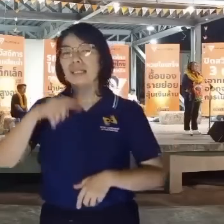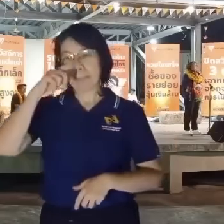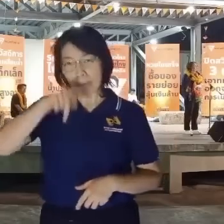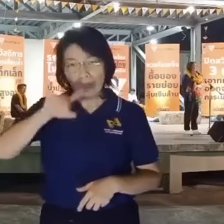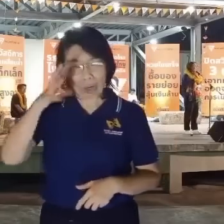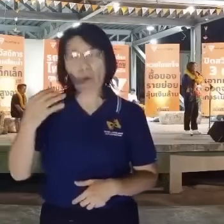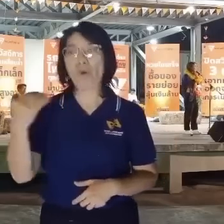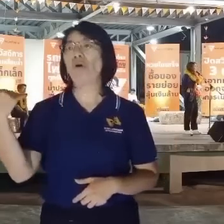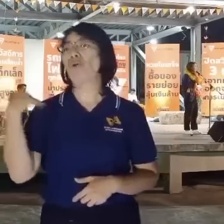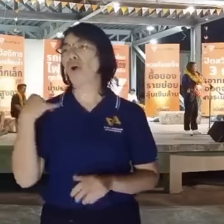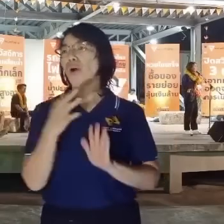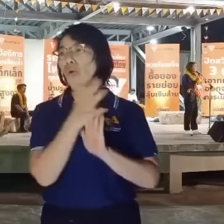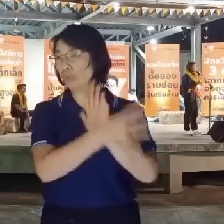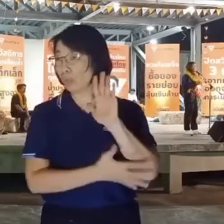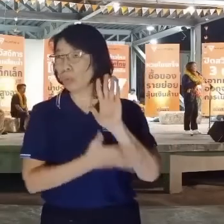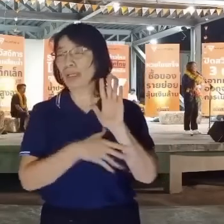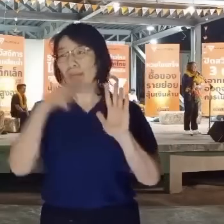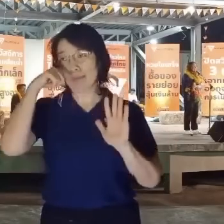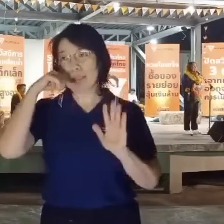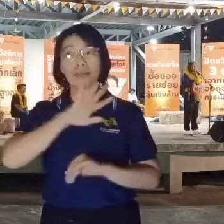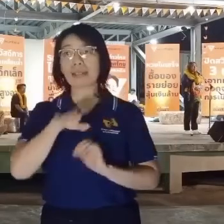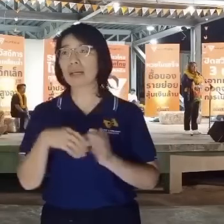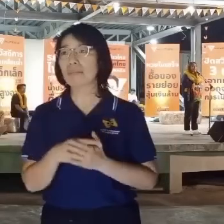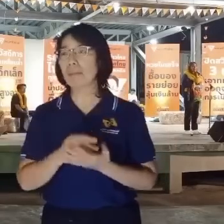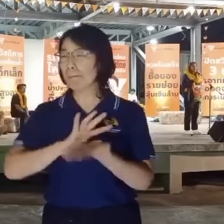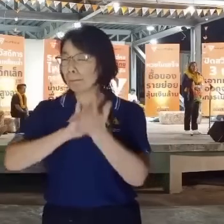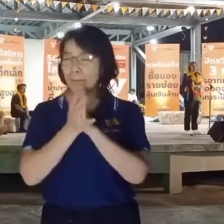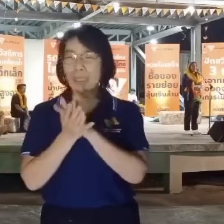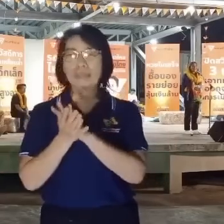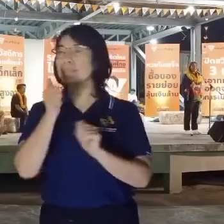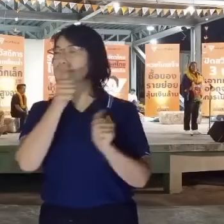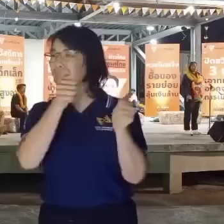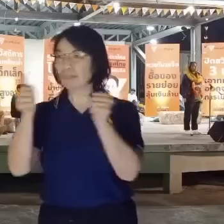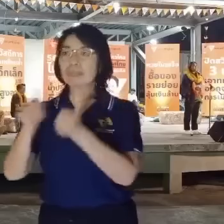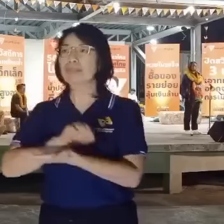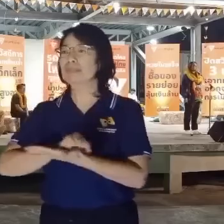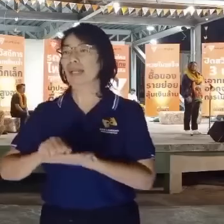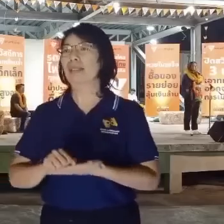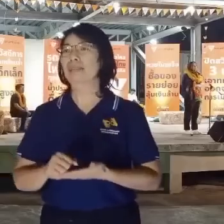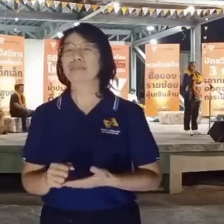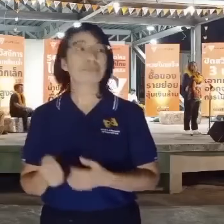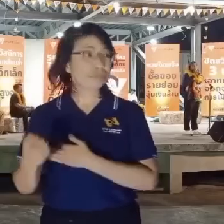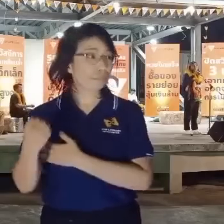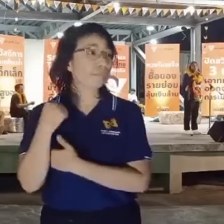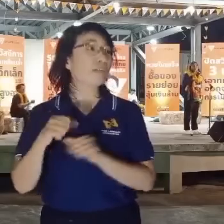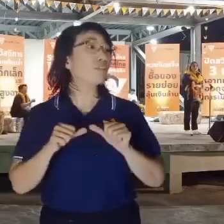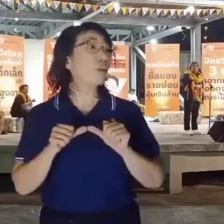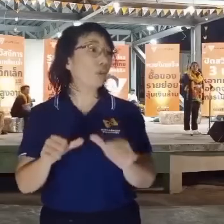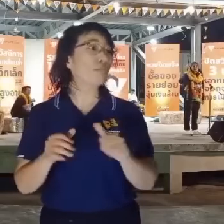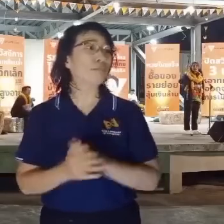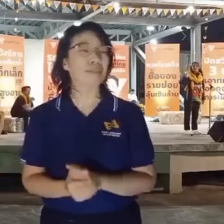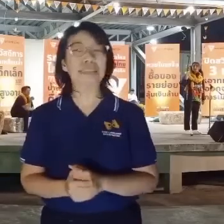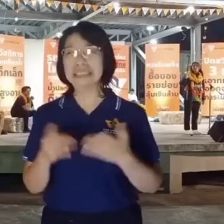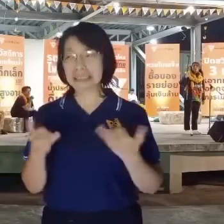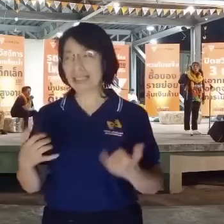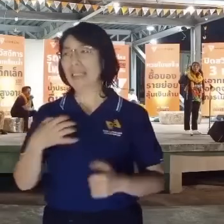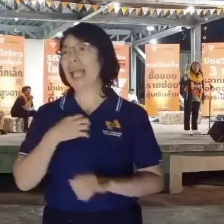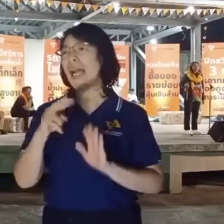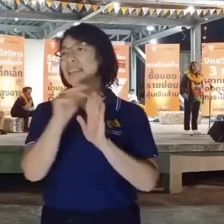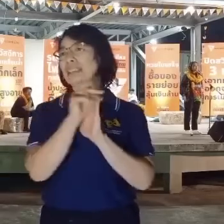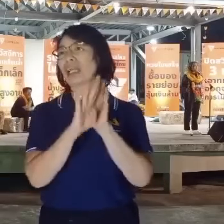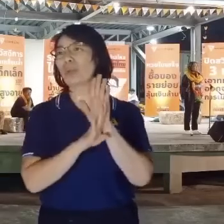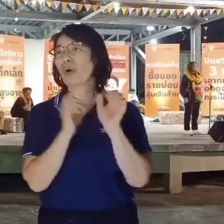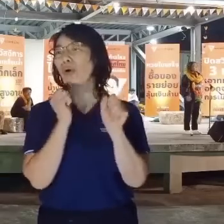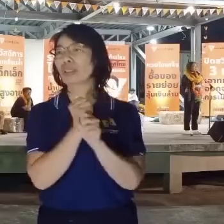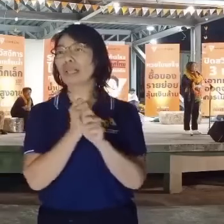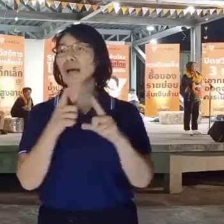โลกและชาวประชาชนคนไทยกลับมาดีได้อย่างยั่งยืนเรายังมีการทำนโยบายเกี่ยว